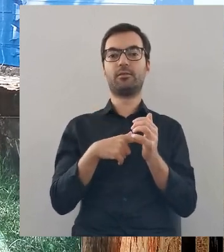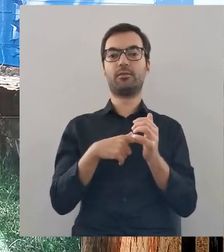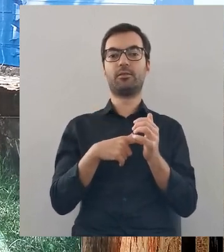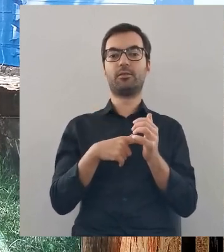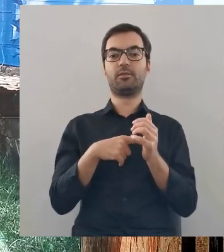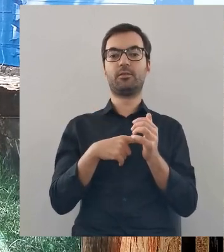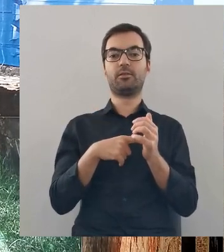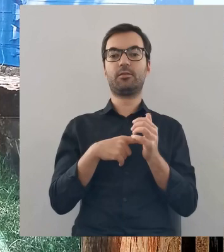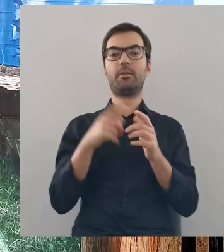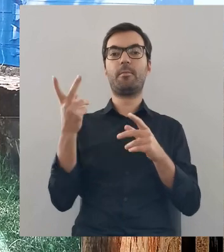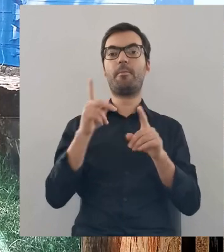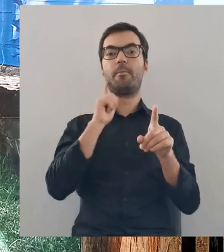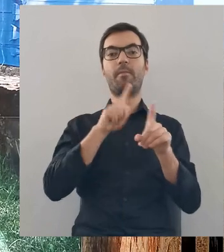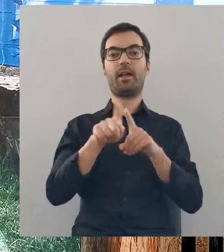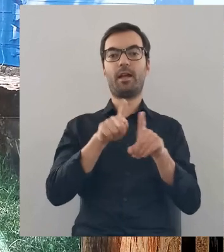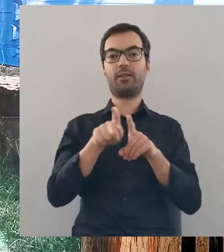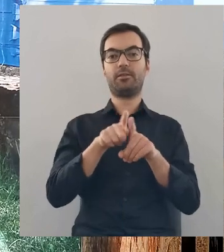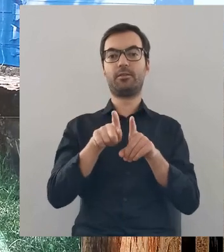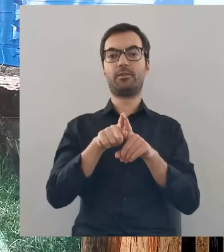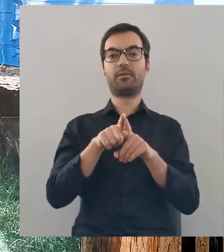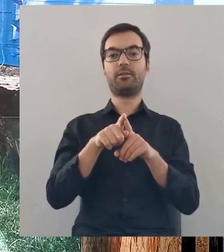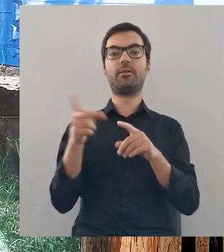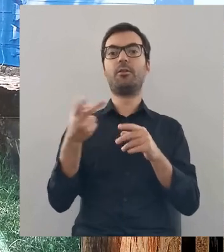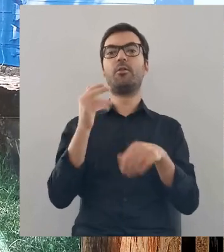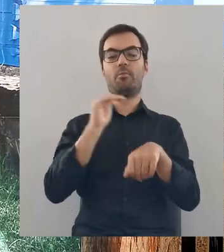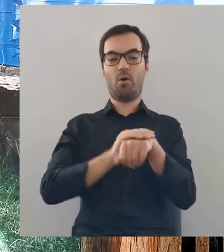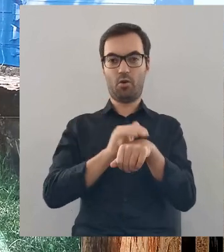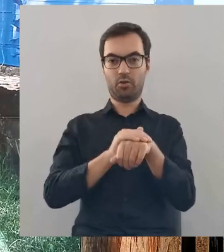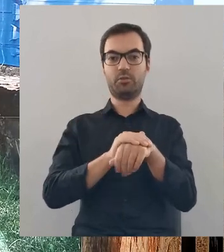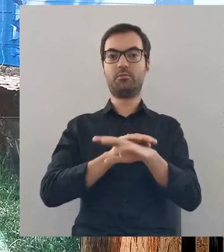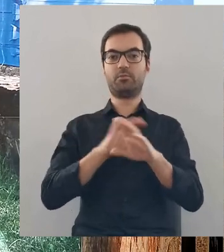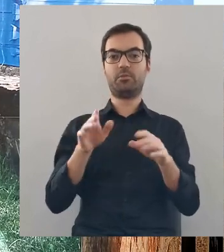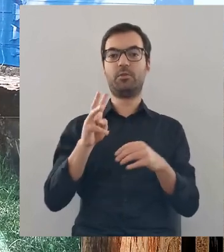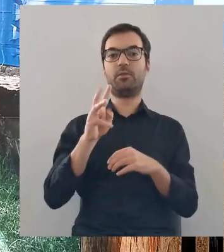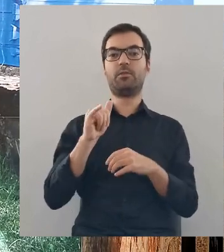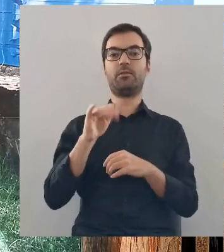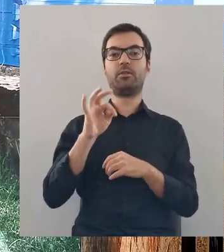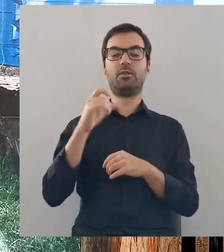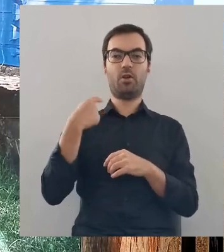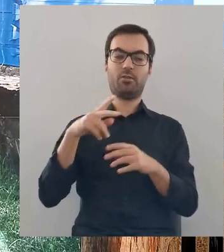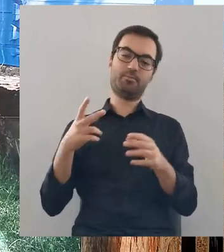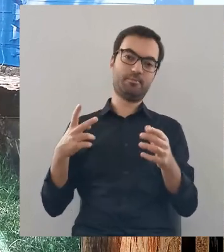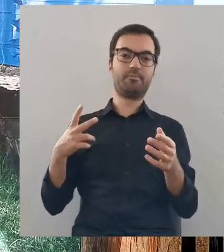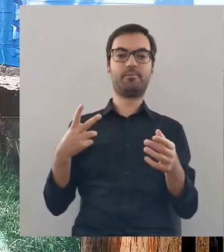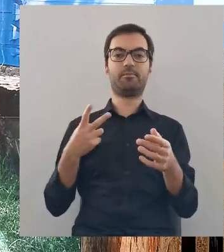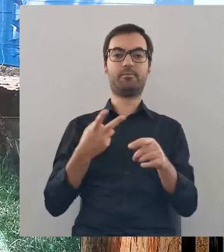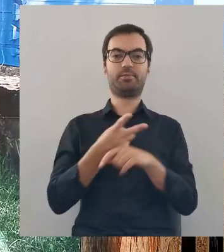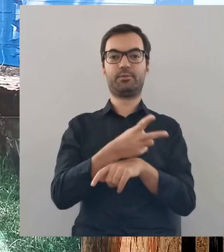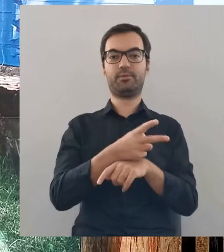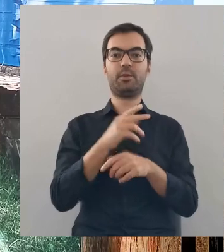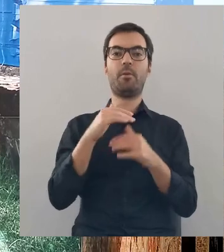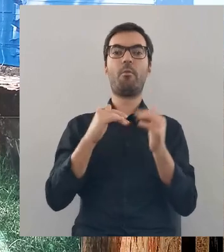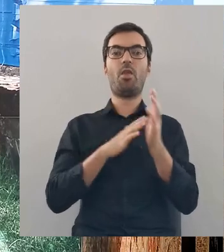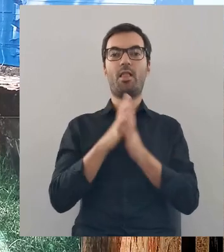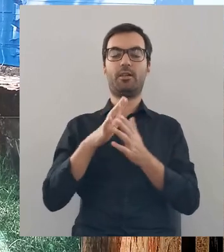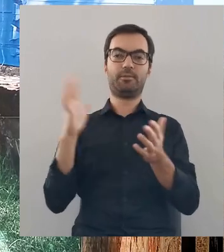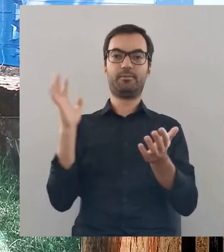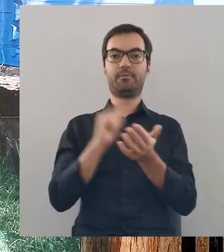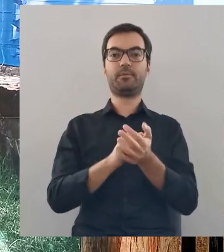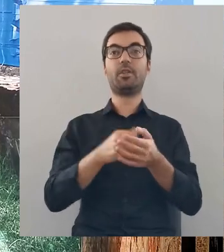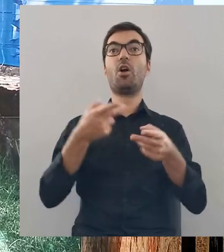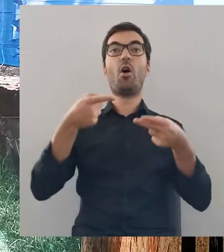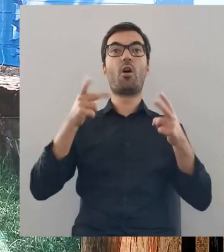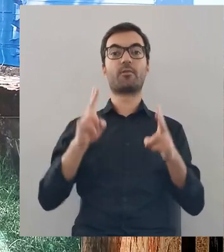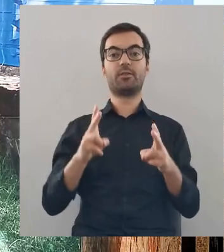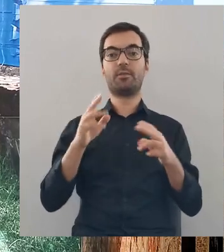tylko bracia stryjeczni pogodzili się, Witold wszedł po prostu na teren Podlasia i mimo,